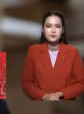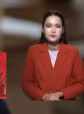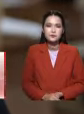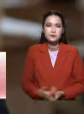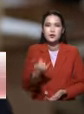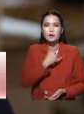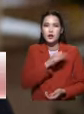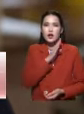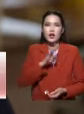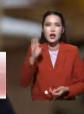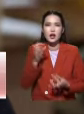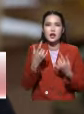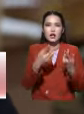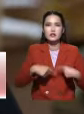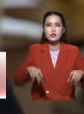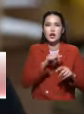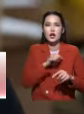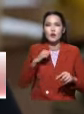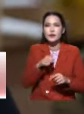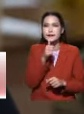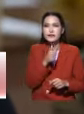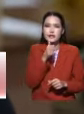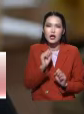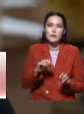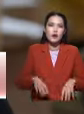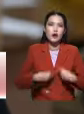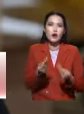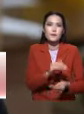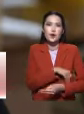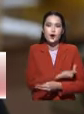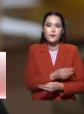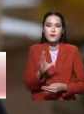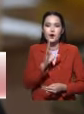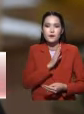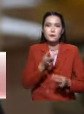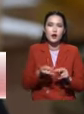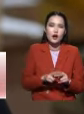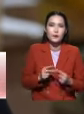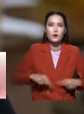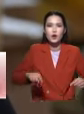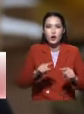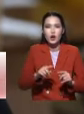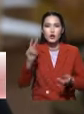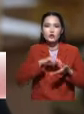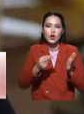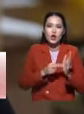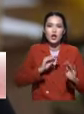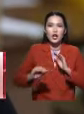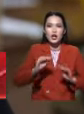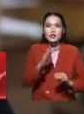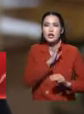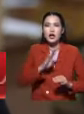Біз әйелдерге саяси салада өздерін сынап көруге мүмкіндік бергіміз келеді. Бізде қауымдастықтар мен қоғамдық ұйымдар бар. Біздің міндетіміз